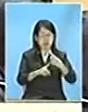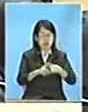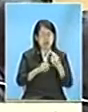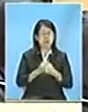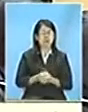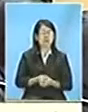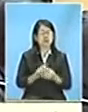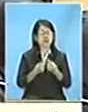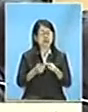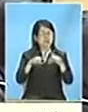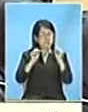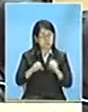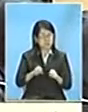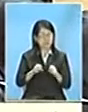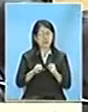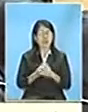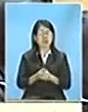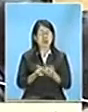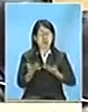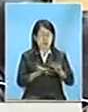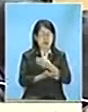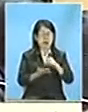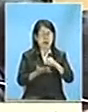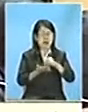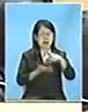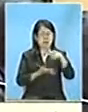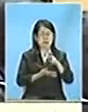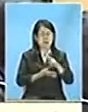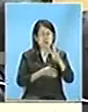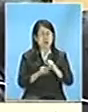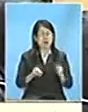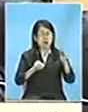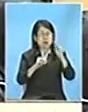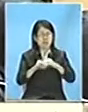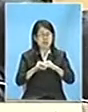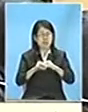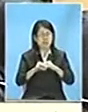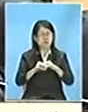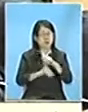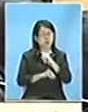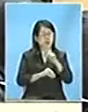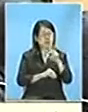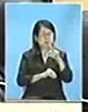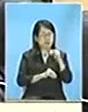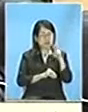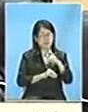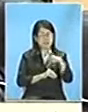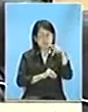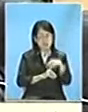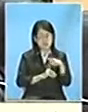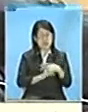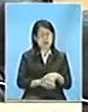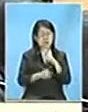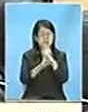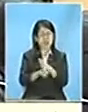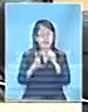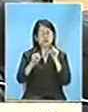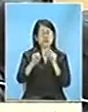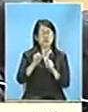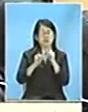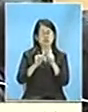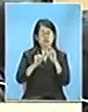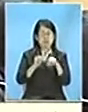มีมติให้ขยายเวลาการพิจารณาร่างพระราชบัญญัติออกไปเป็นกรณีพิเศษอีก30วันตามความในมาตรา146ของ